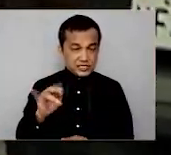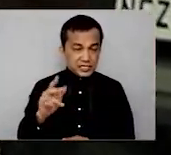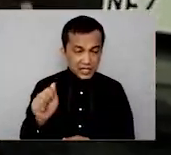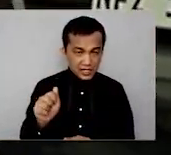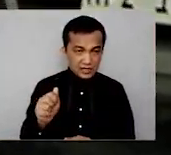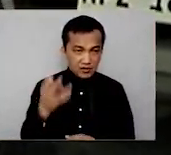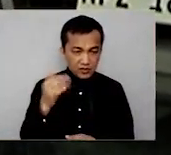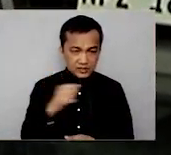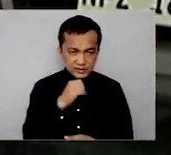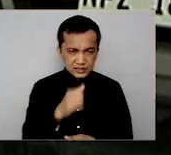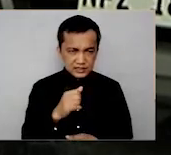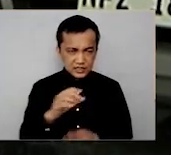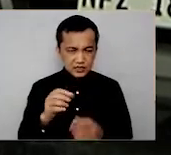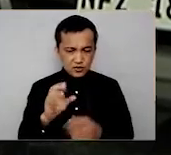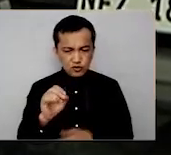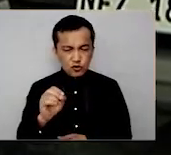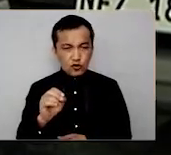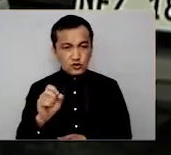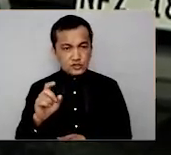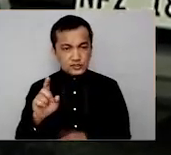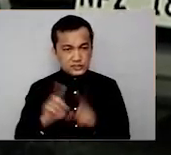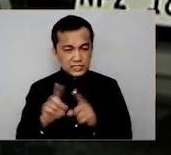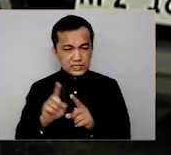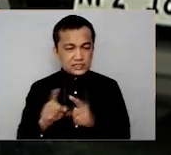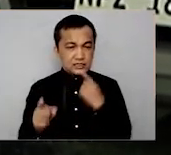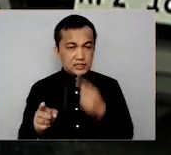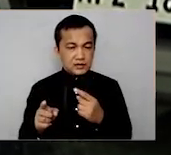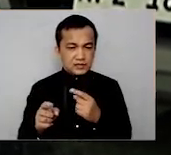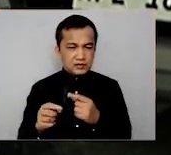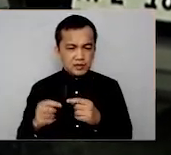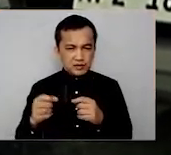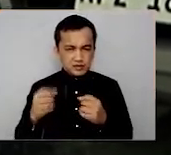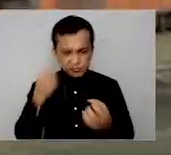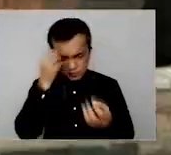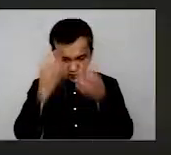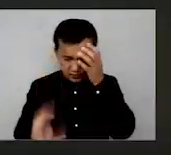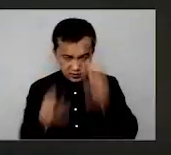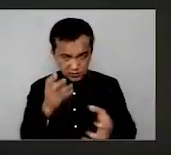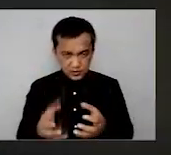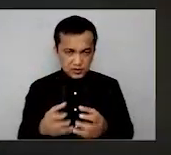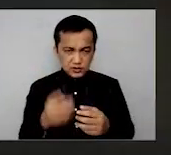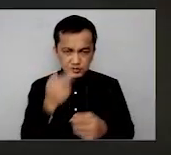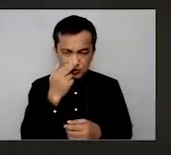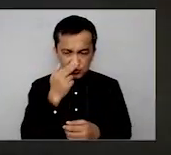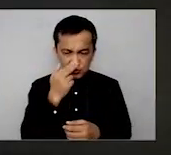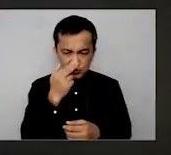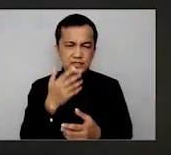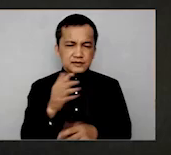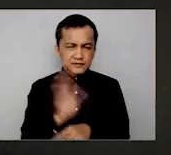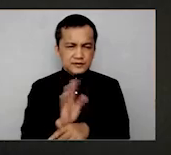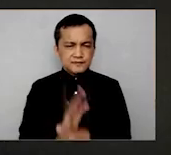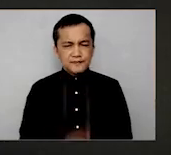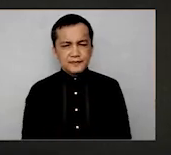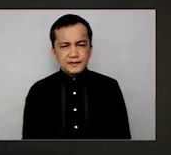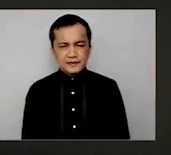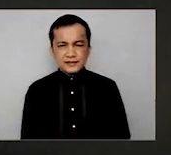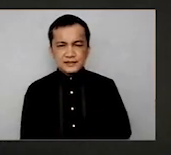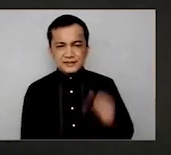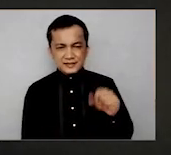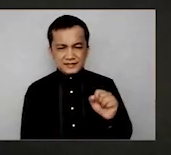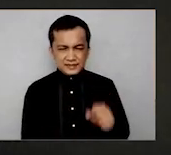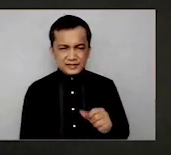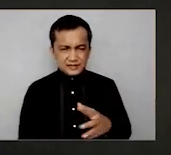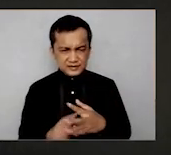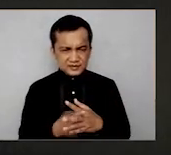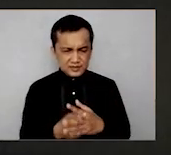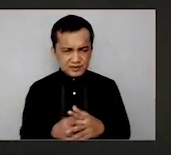sila co-stars ngayon. Nagbe-brainstorm na rin sila para sa isang comedy film. Oo nga pala, grabe. Kasi nag-start lang kami sa